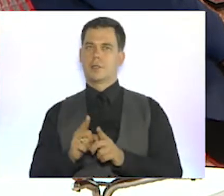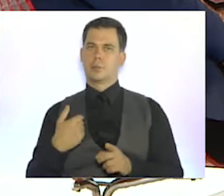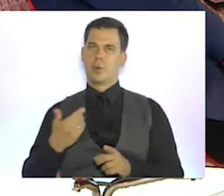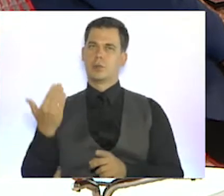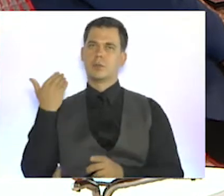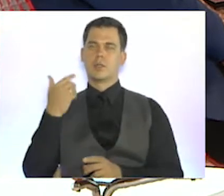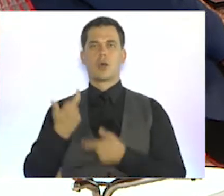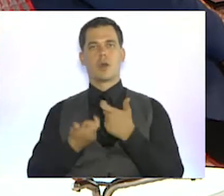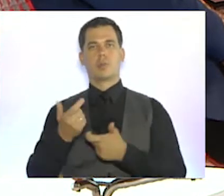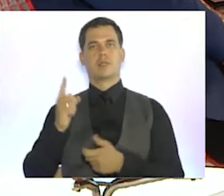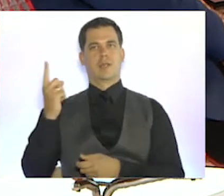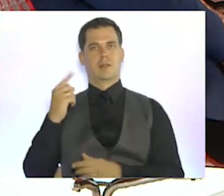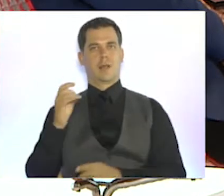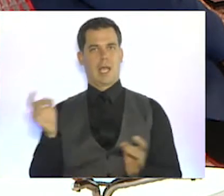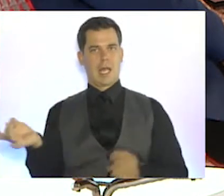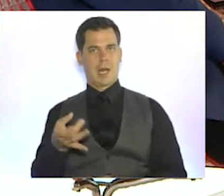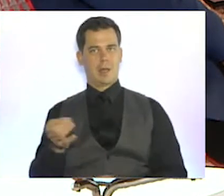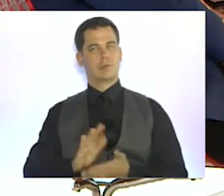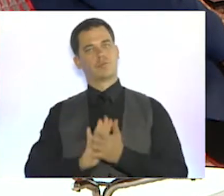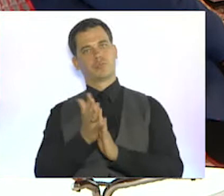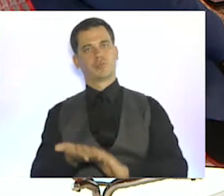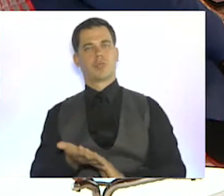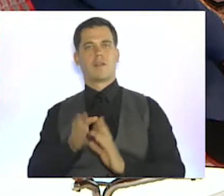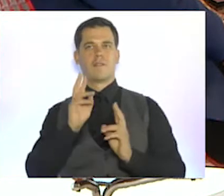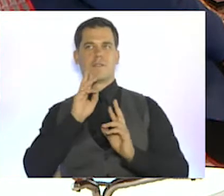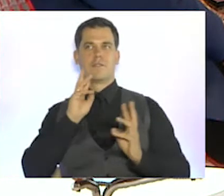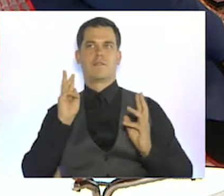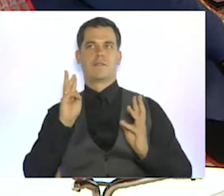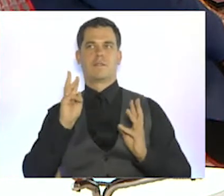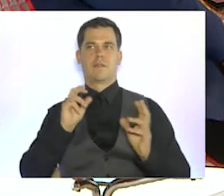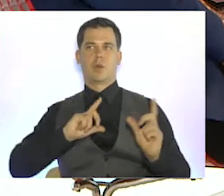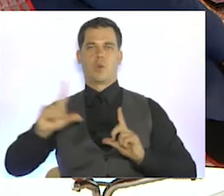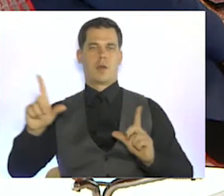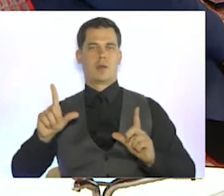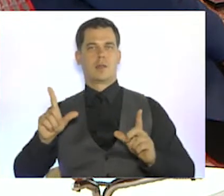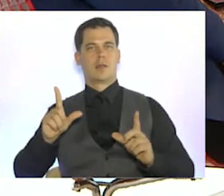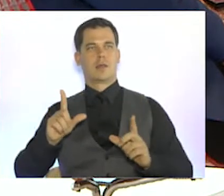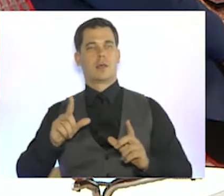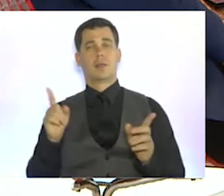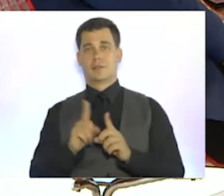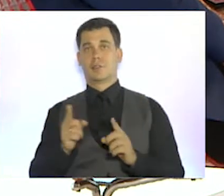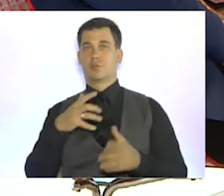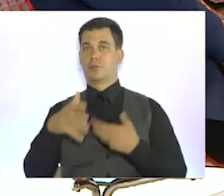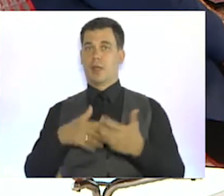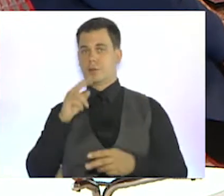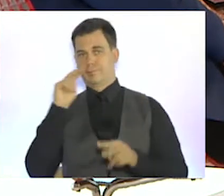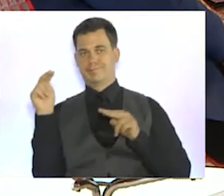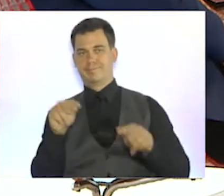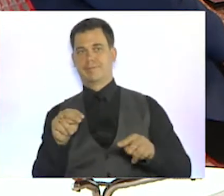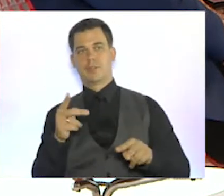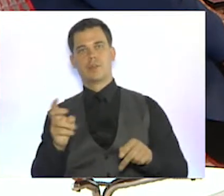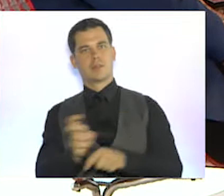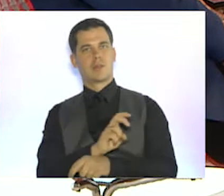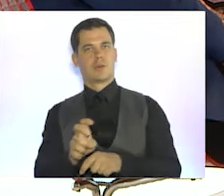do przeniesienia jednej z naszych gier do wirtualnej rzeczywistości. Natomiast też świat się przygląda tej technologii z takim, są